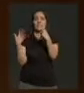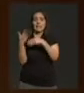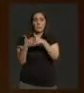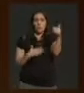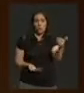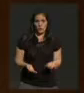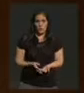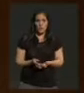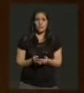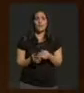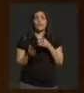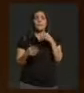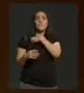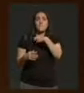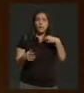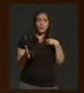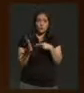Babesak indartu dira.